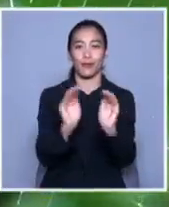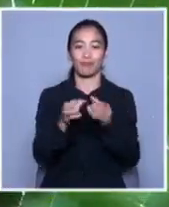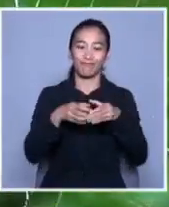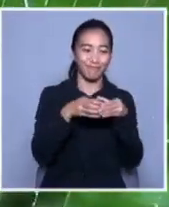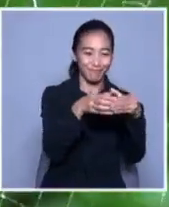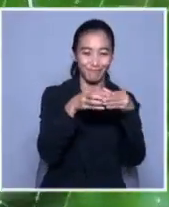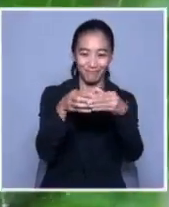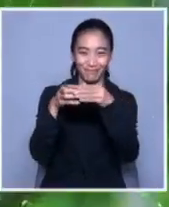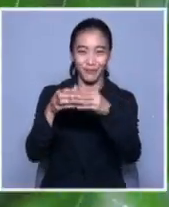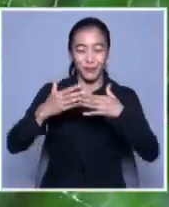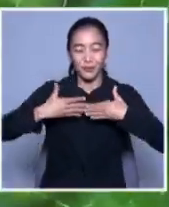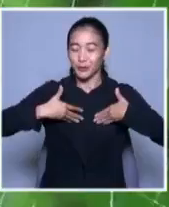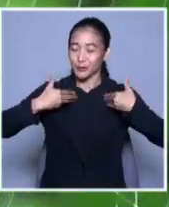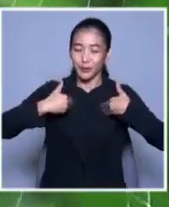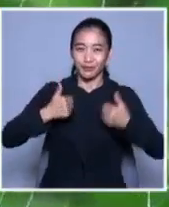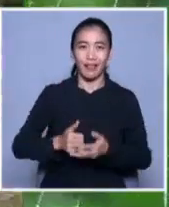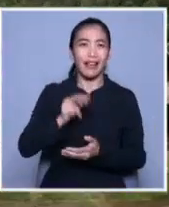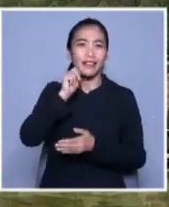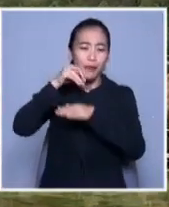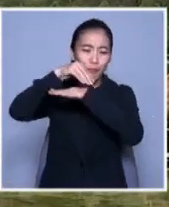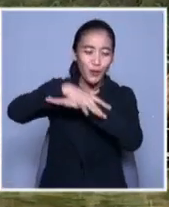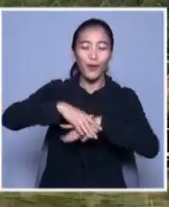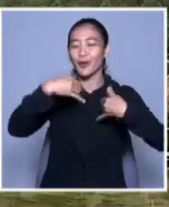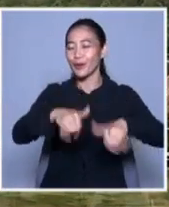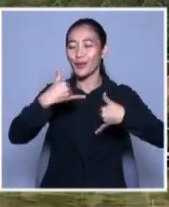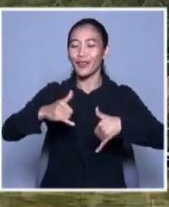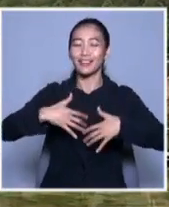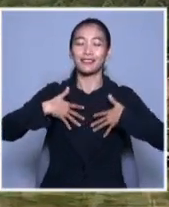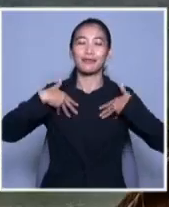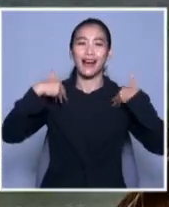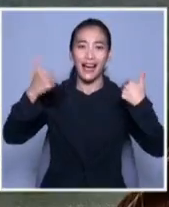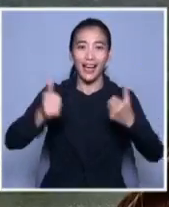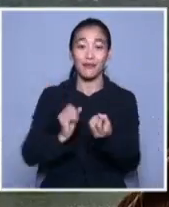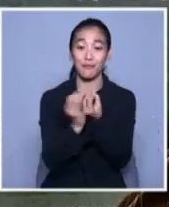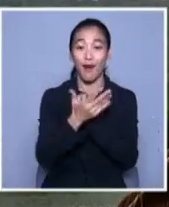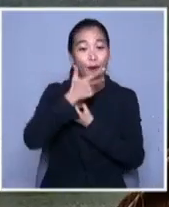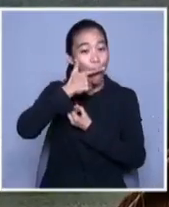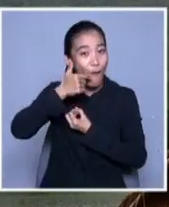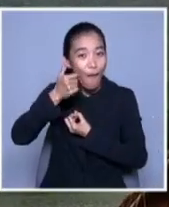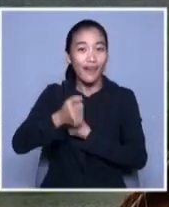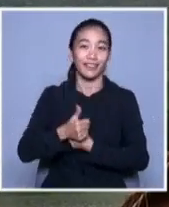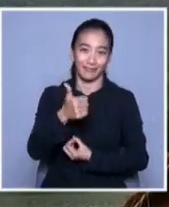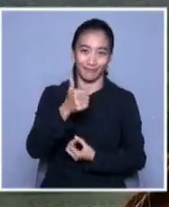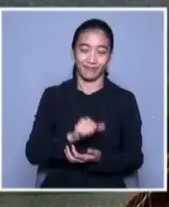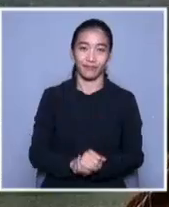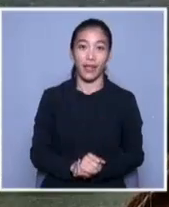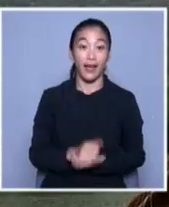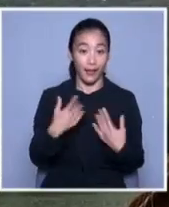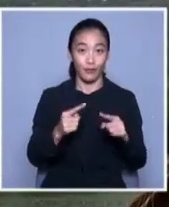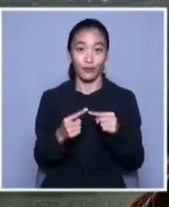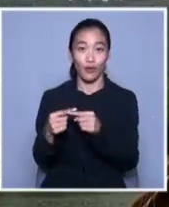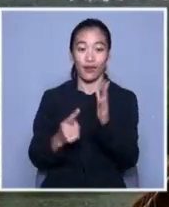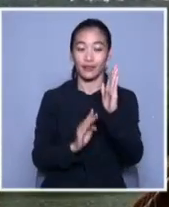เล่นน้ำคลายร้อนได้ทานผลไม้อร่อยอร่อยกันด้วยนะคะจากใต้ค่ะขึ้นเหนือไปกันหน่อยไปที่เชียงใหม่เริ่มคึกคักเ